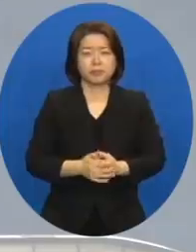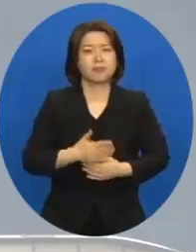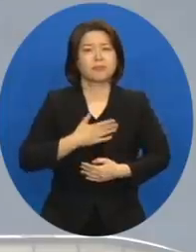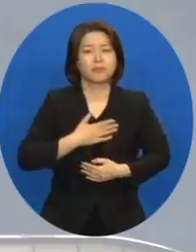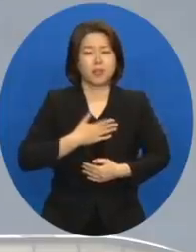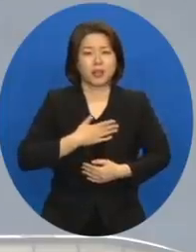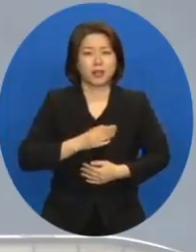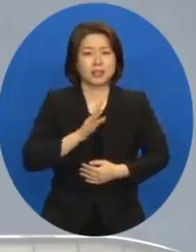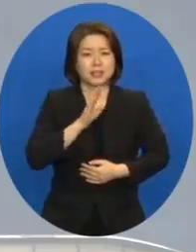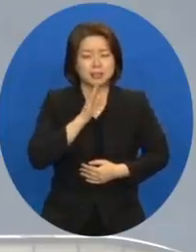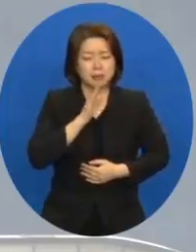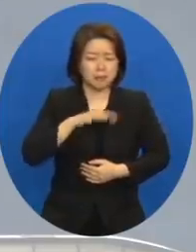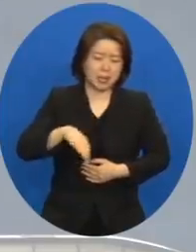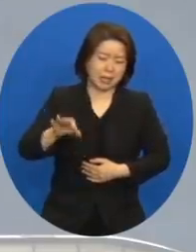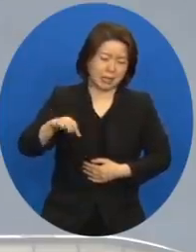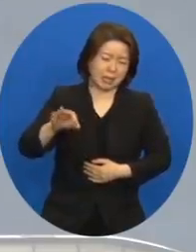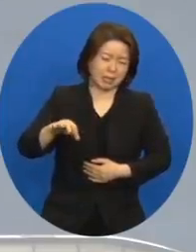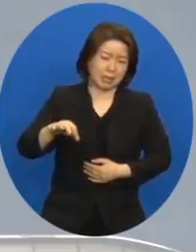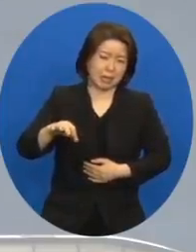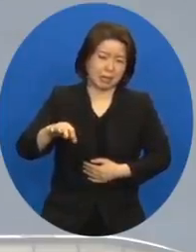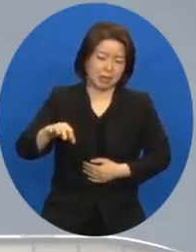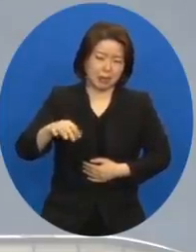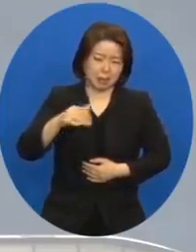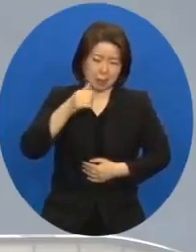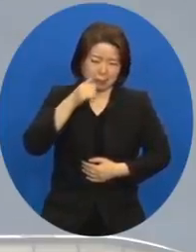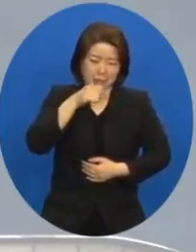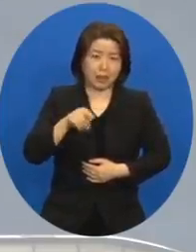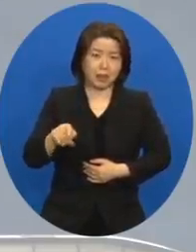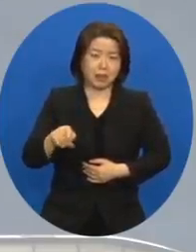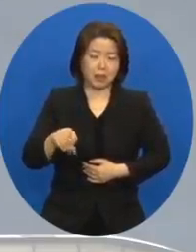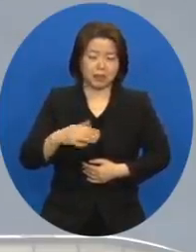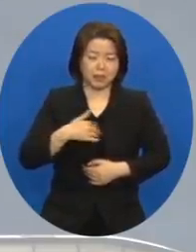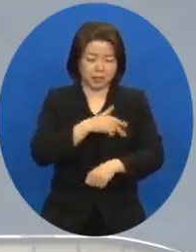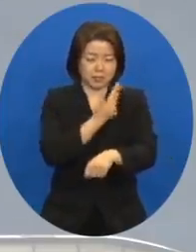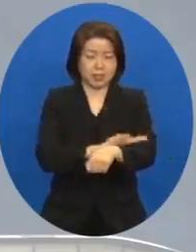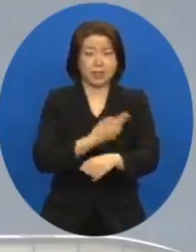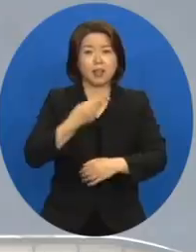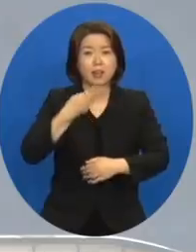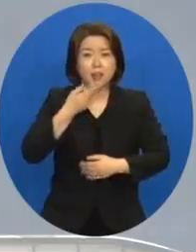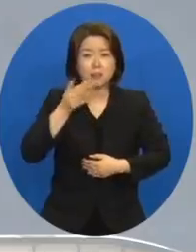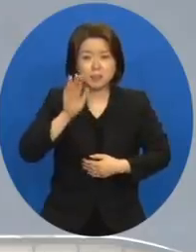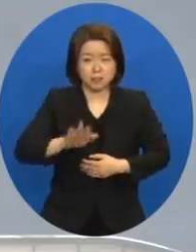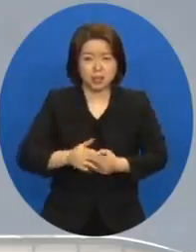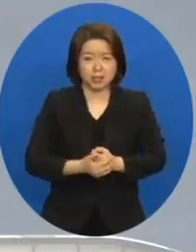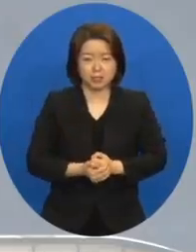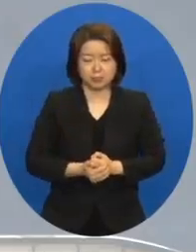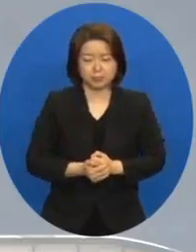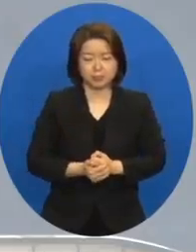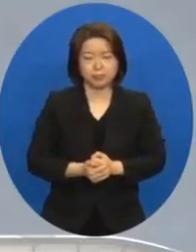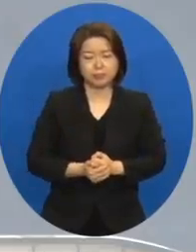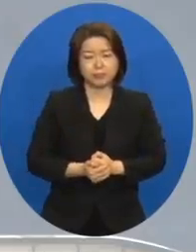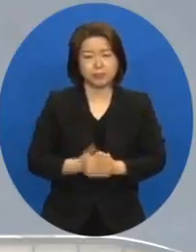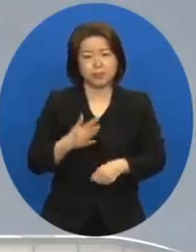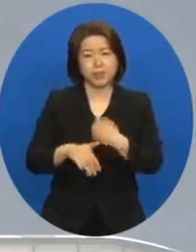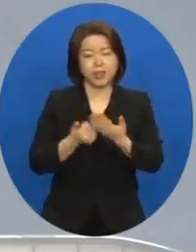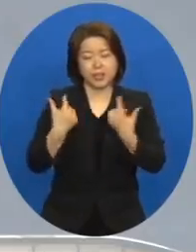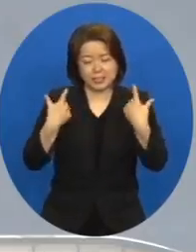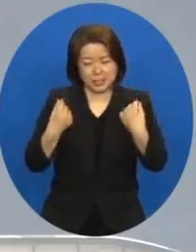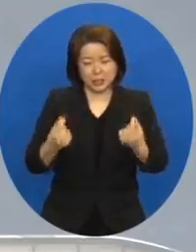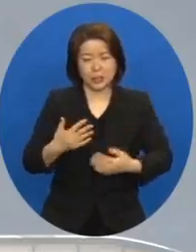내가 너무 보잘 것 없고 초라하고 자격이 없지만 하나님은 애착이 나를 받아주고